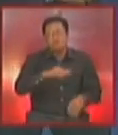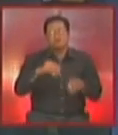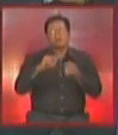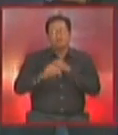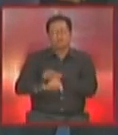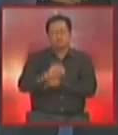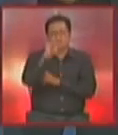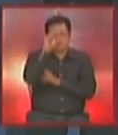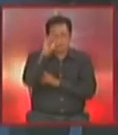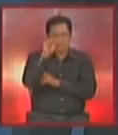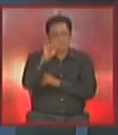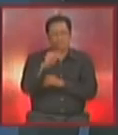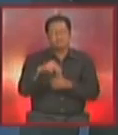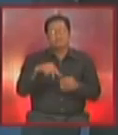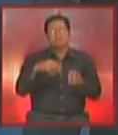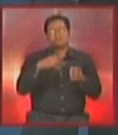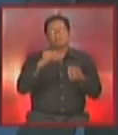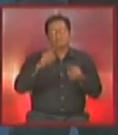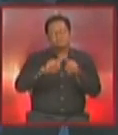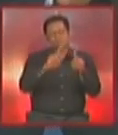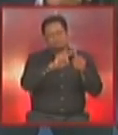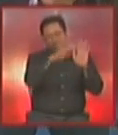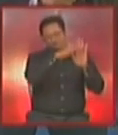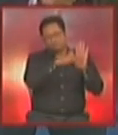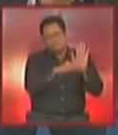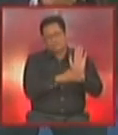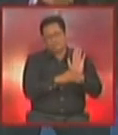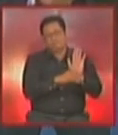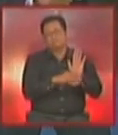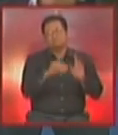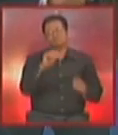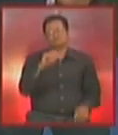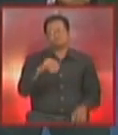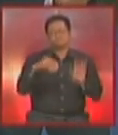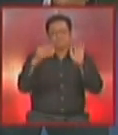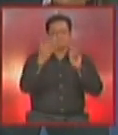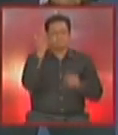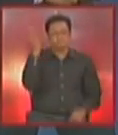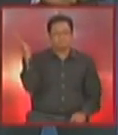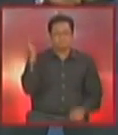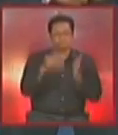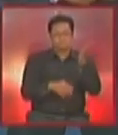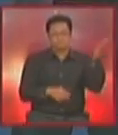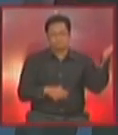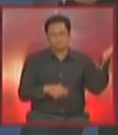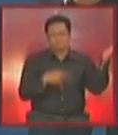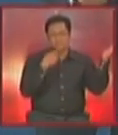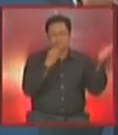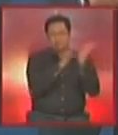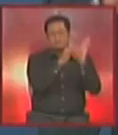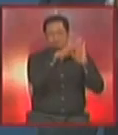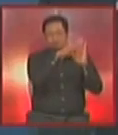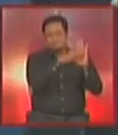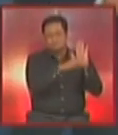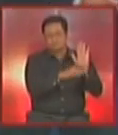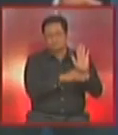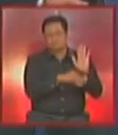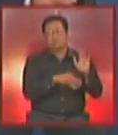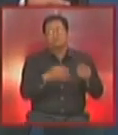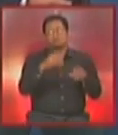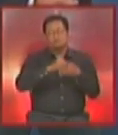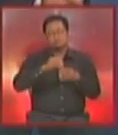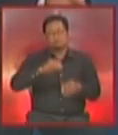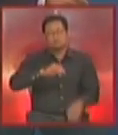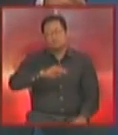at Catanduanes, Albay, Sorsogon at Masbate. Sa Aklan, Capiz, Iloilo, Guimaras at Negros Occidental. Sa Bohol,